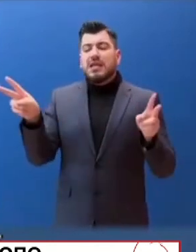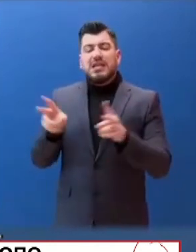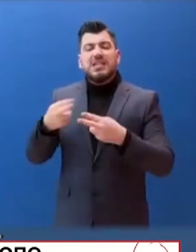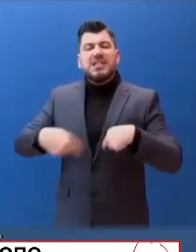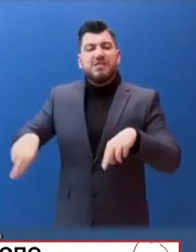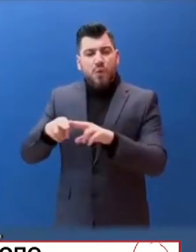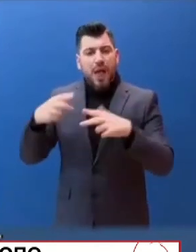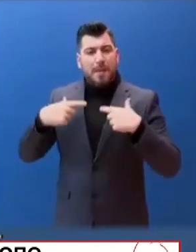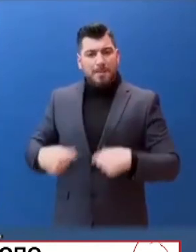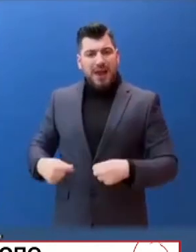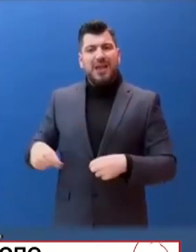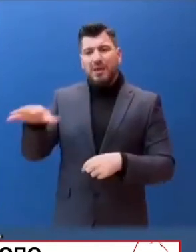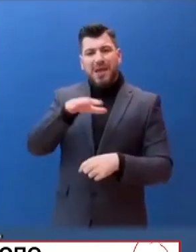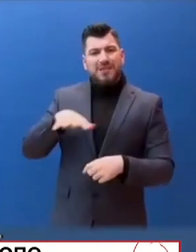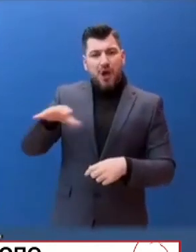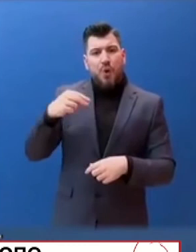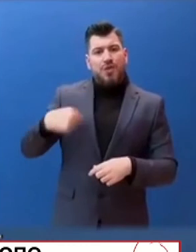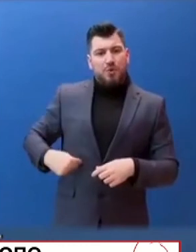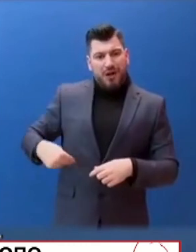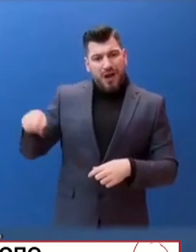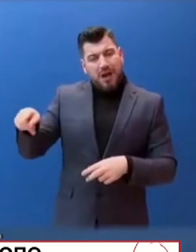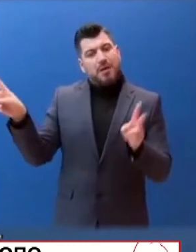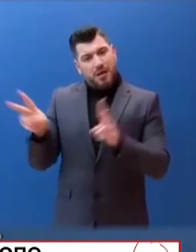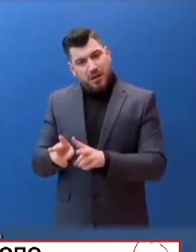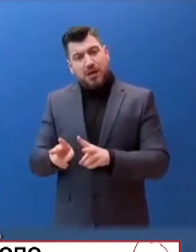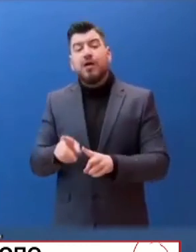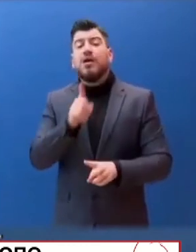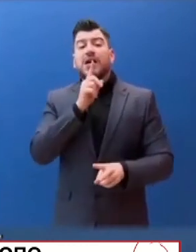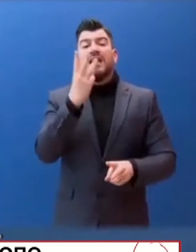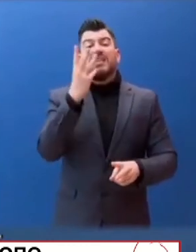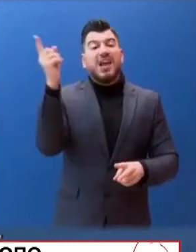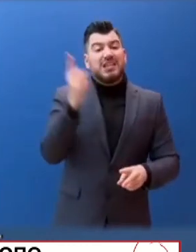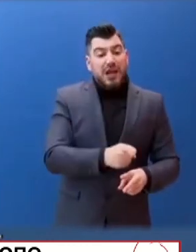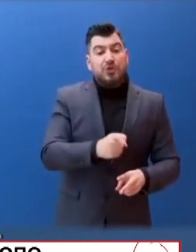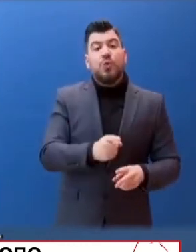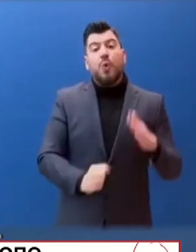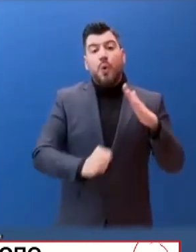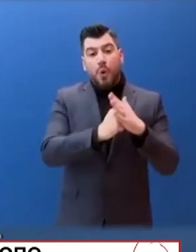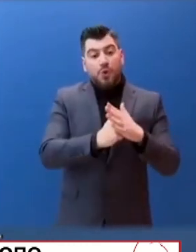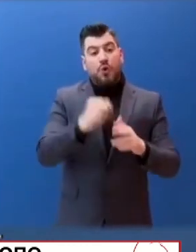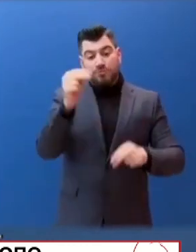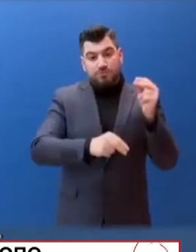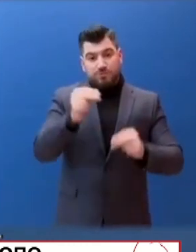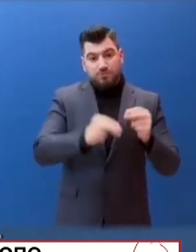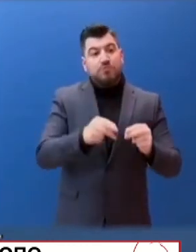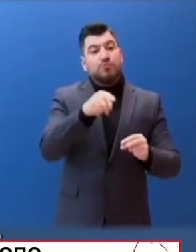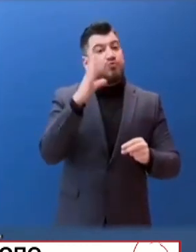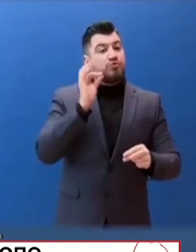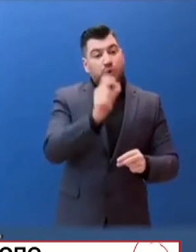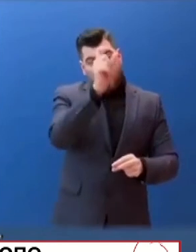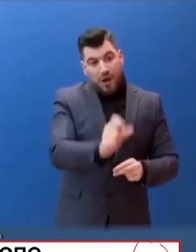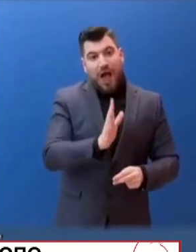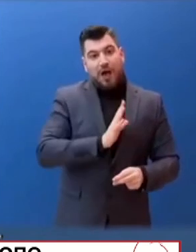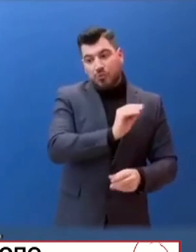Συμβουλίου. Θεσπίζεται, όπως και στις βουλευτικές εκλογές, όριο 3% για την εκλογή Δημοτικού ή